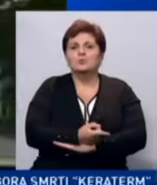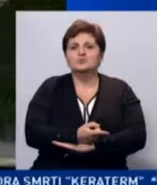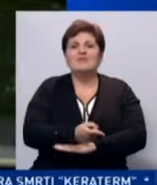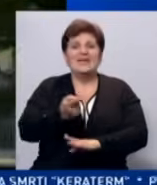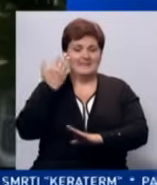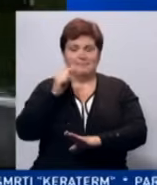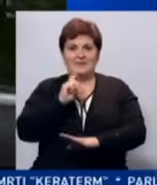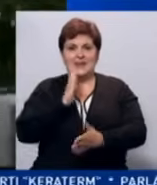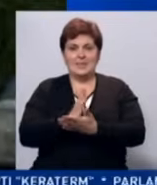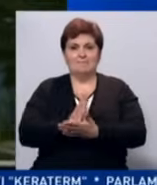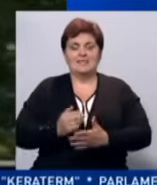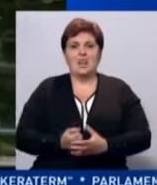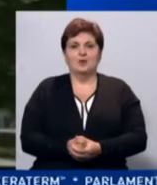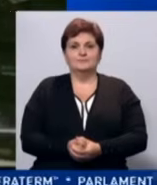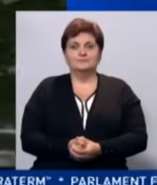bilo.